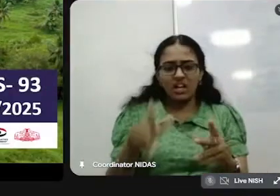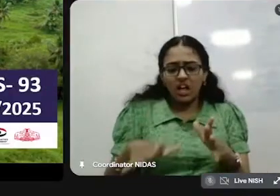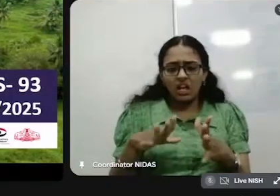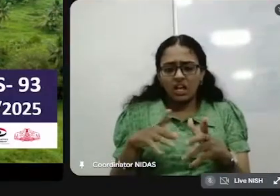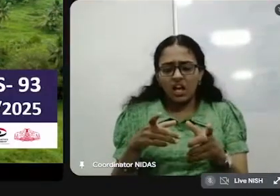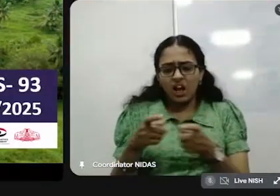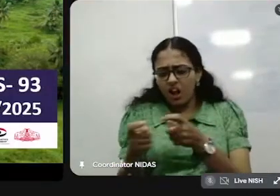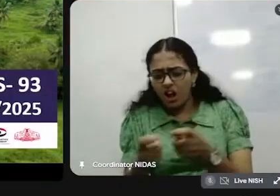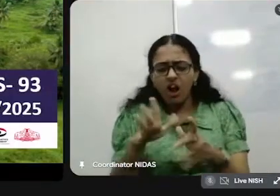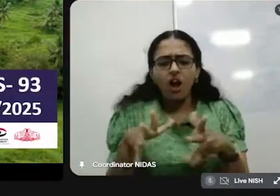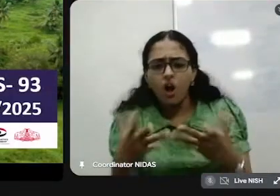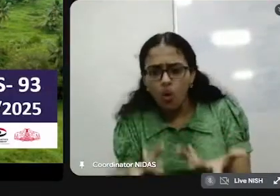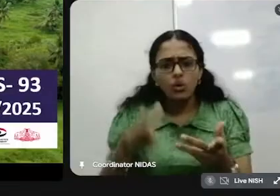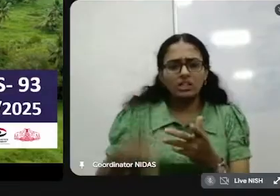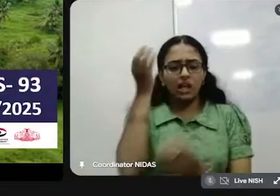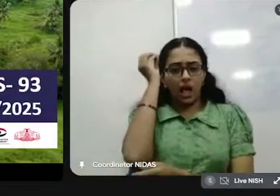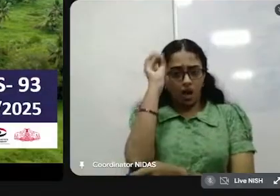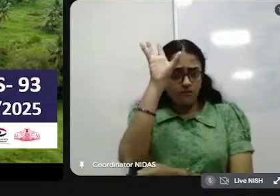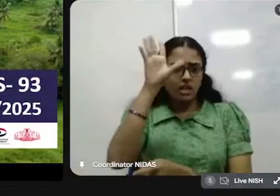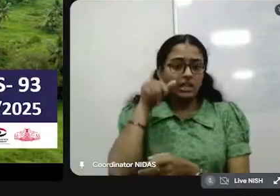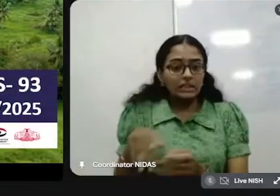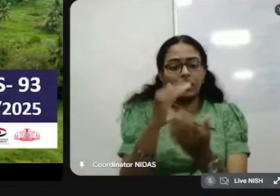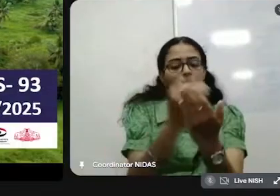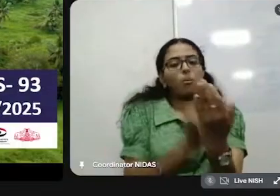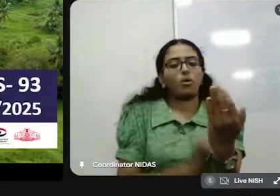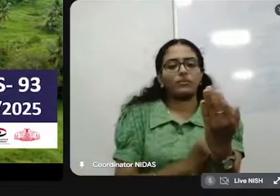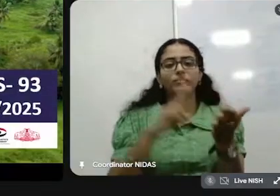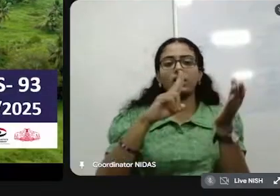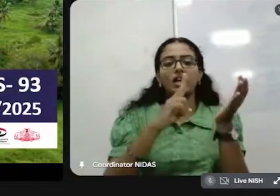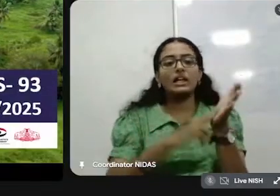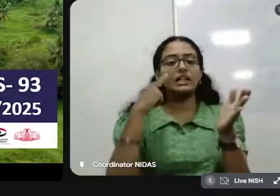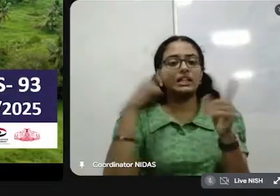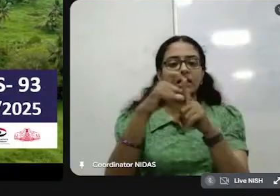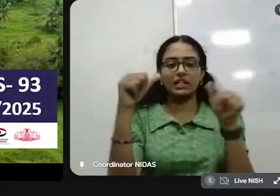കൈകാര്യം ചെയ്യണം എന്നതിനെക്കുറിച്ചുള്ള അവബോധന പരിപാടിയാണ് നിഡാസ് ചെയ്തു വരുന്നത്.